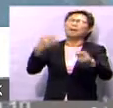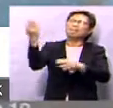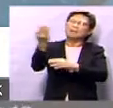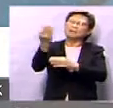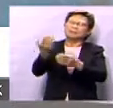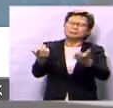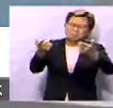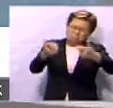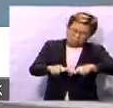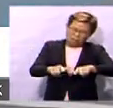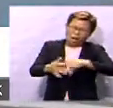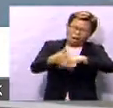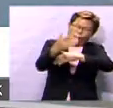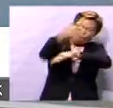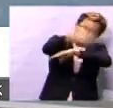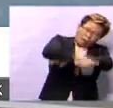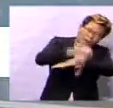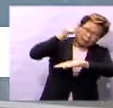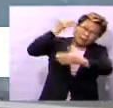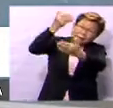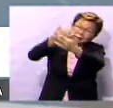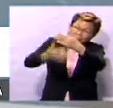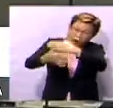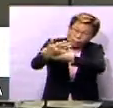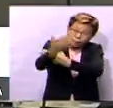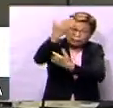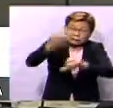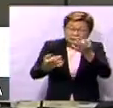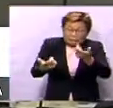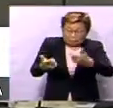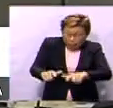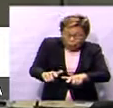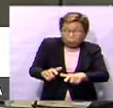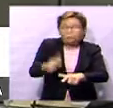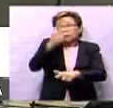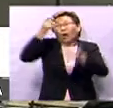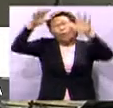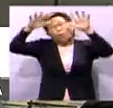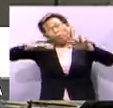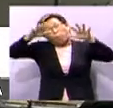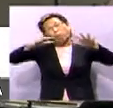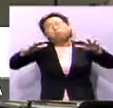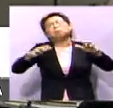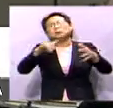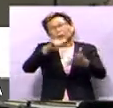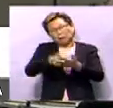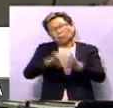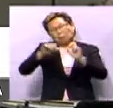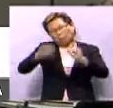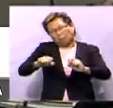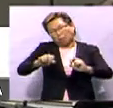fenomena itu bermula awal malam hingga awal pagi. Dan sekiranya ia berlaku dan diikuti hujan lebat, keadaan itu